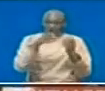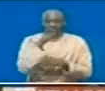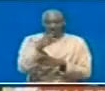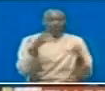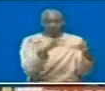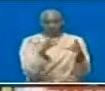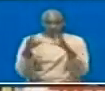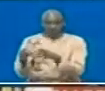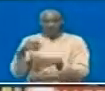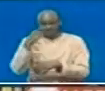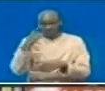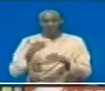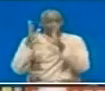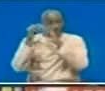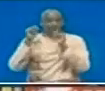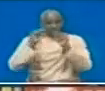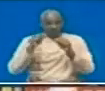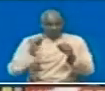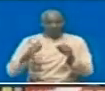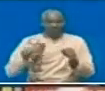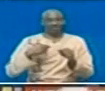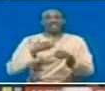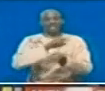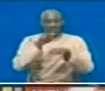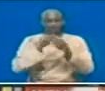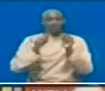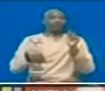na kuweka hai matumaini yao ya kutetea taji la Taifa.